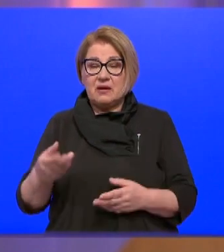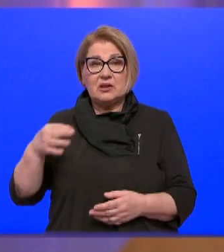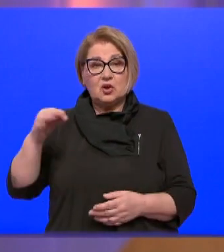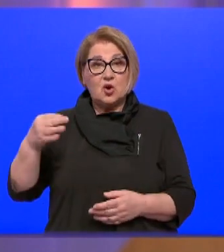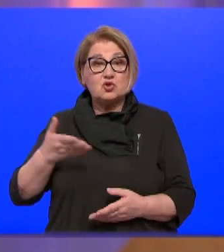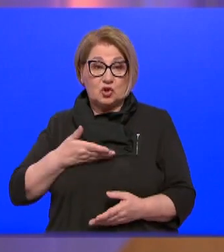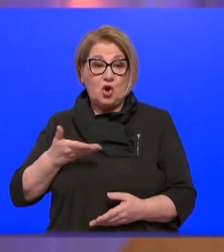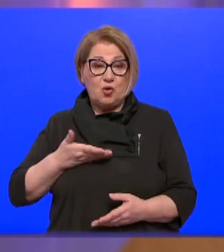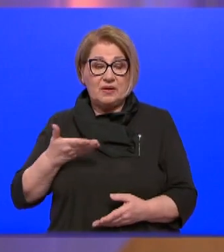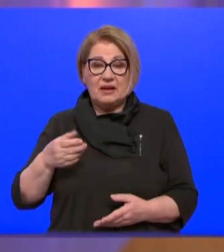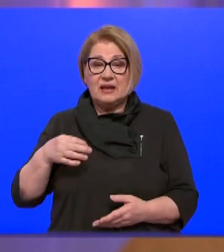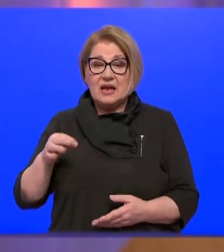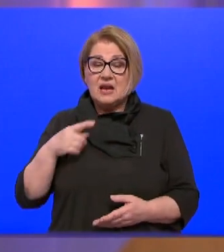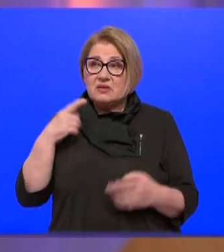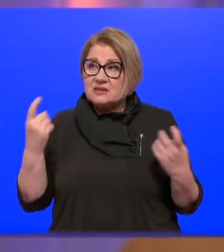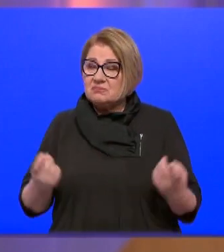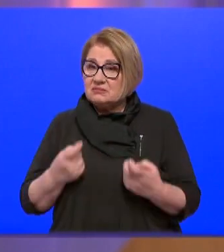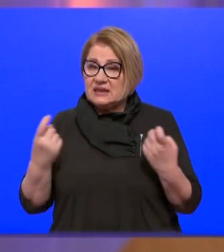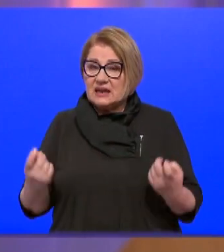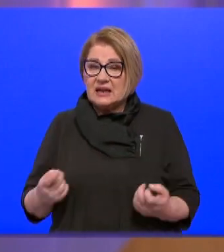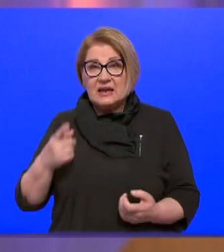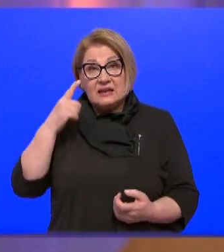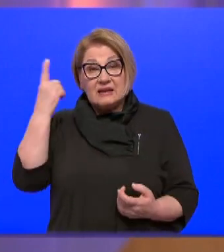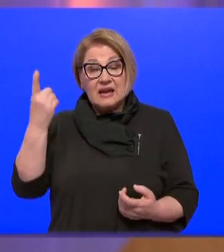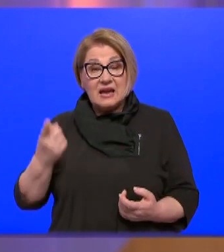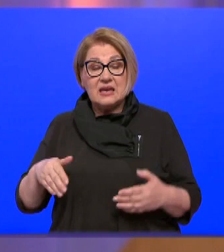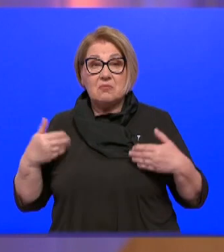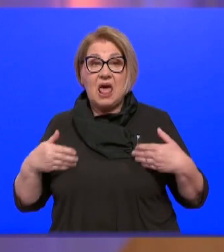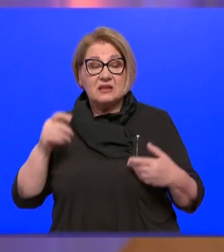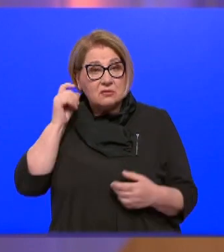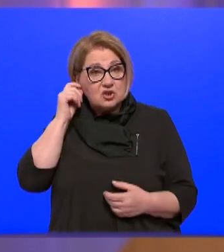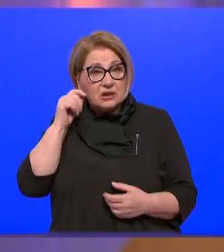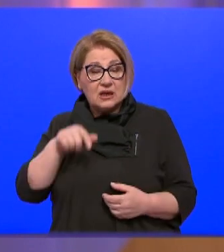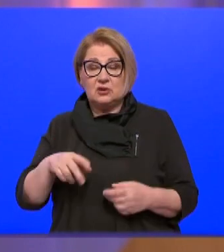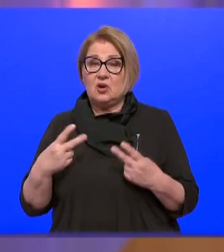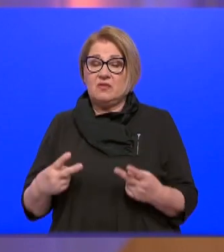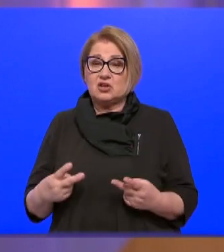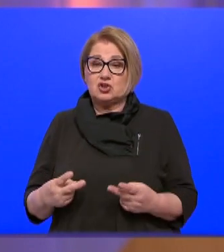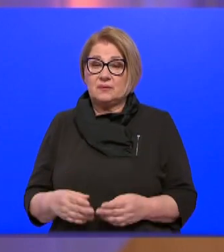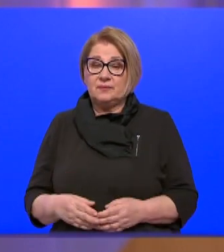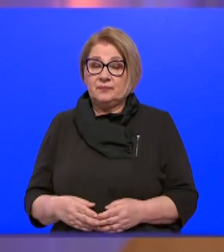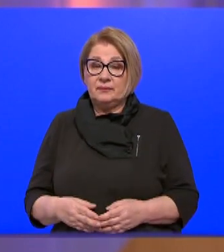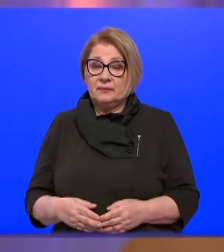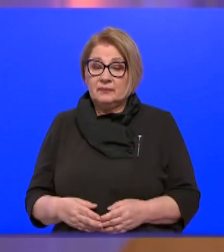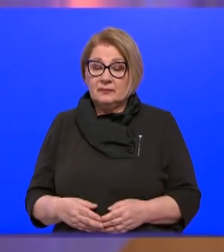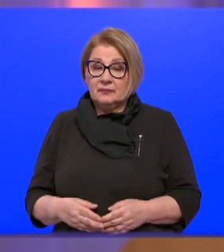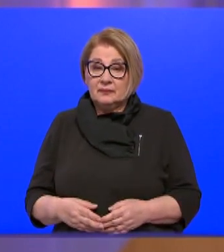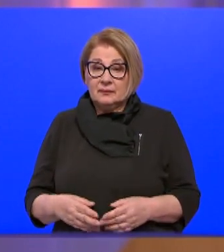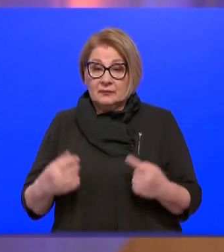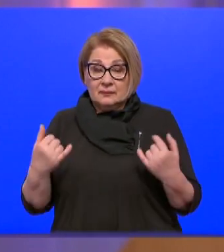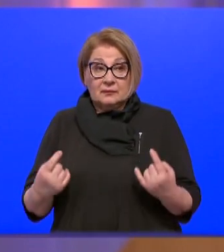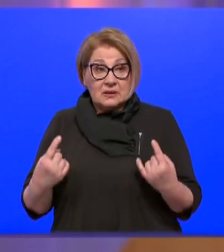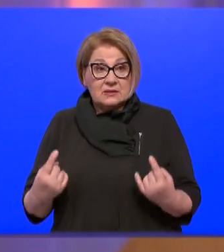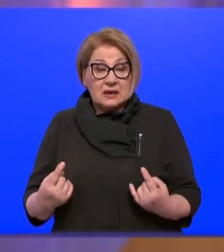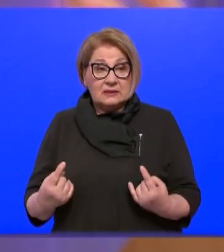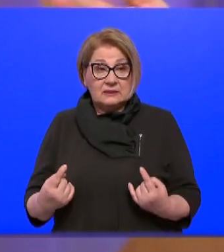dobitnicama. Vi ste motivacija i inspiracija i mladim ženama. I to je jako važno. Mi stojimo na